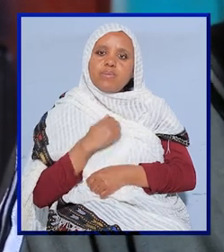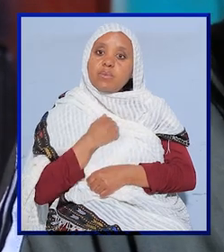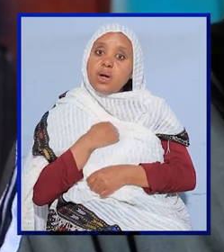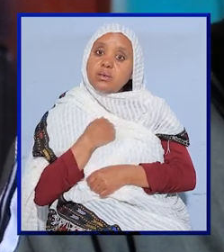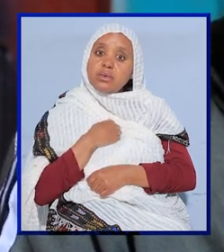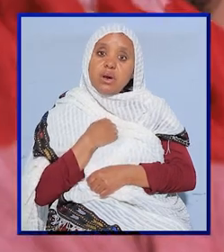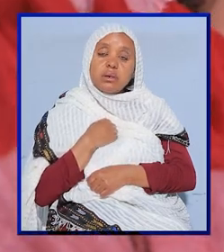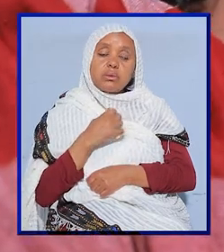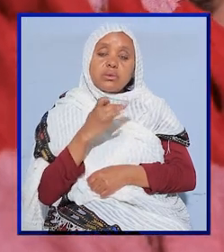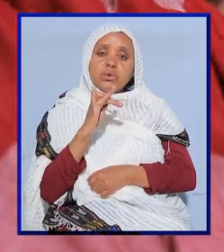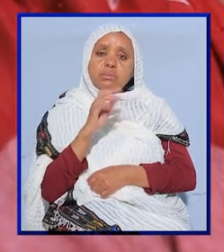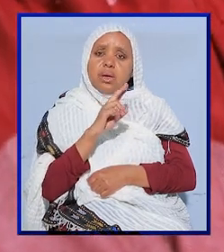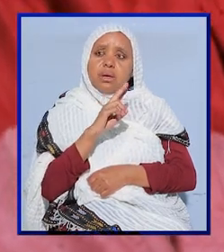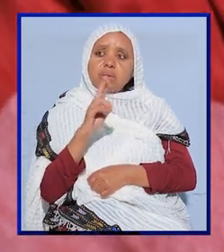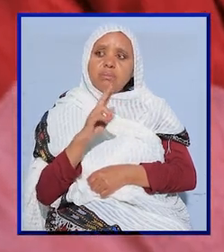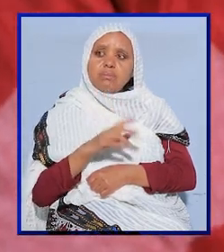ታዝናለች እንጂ